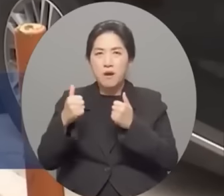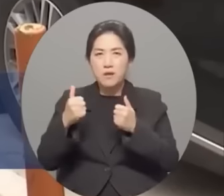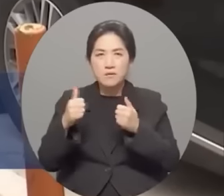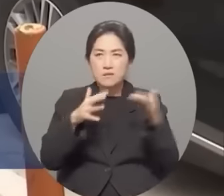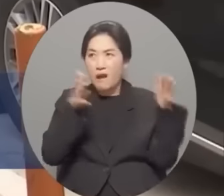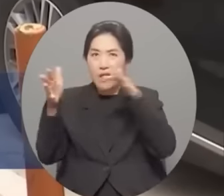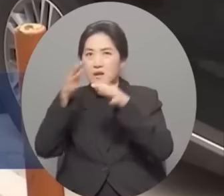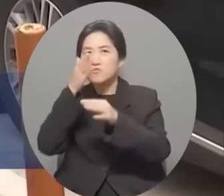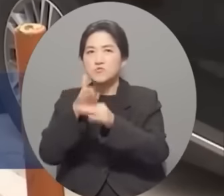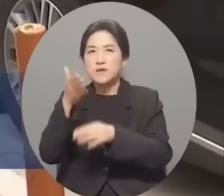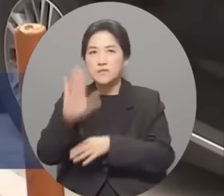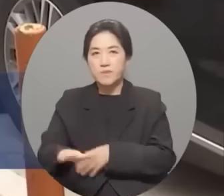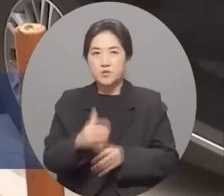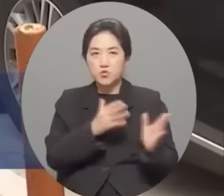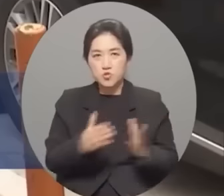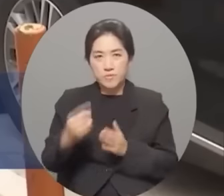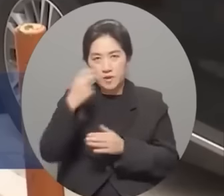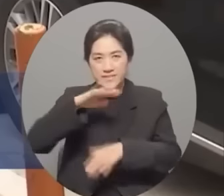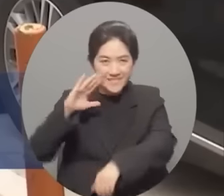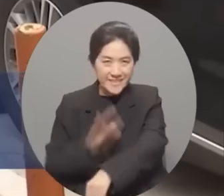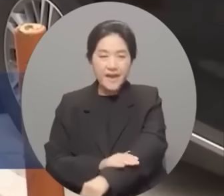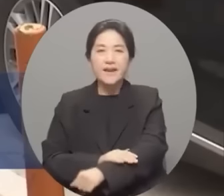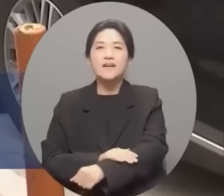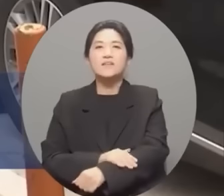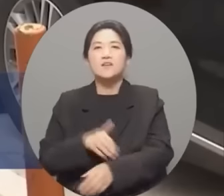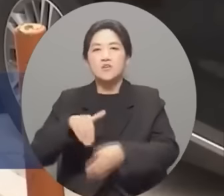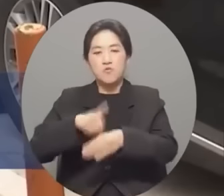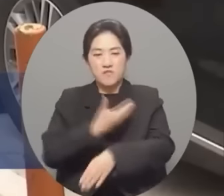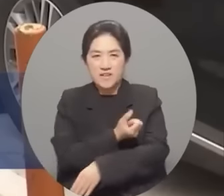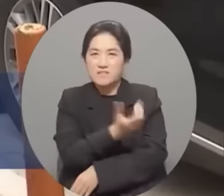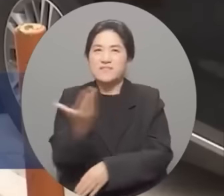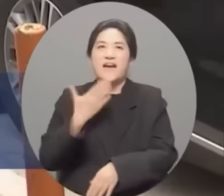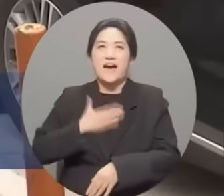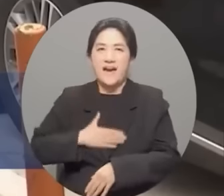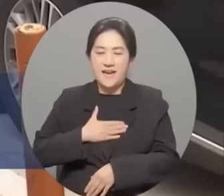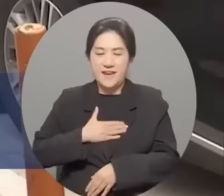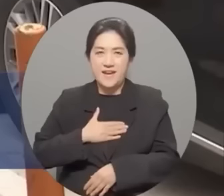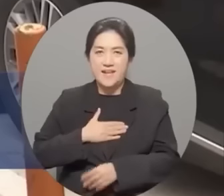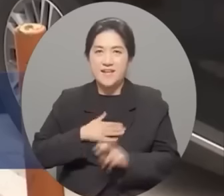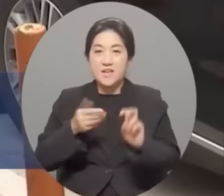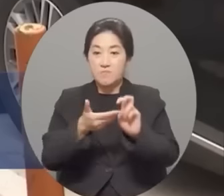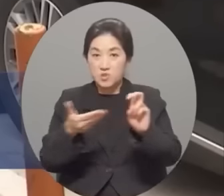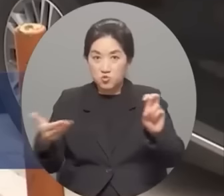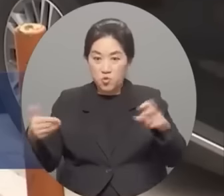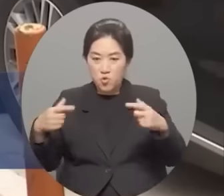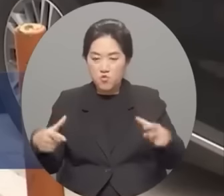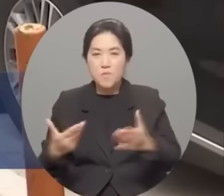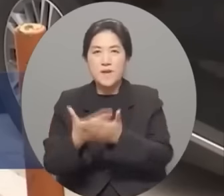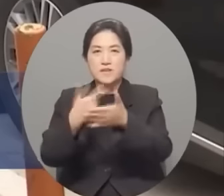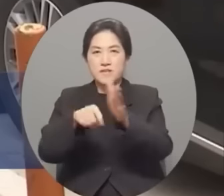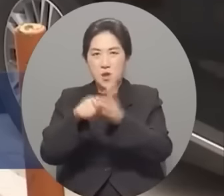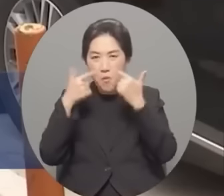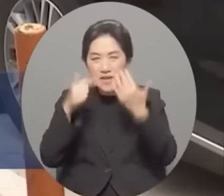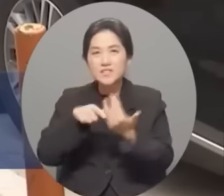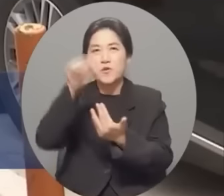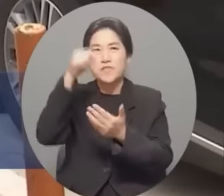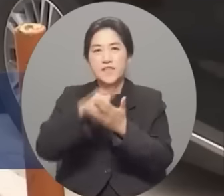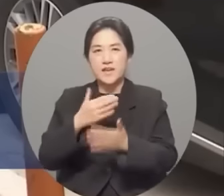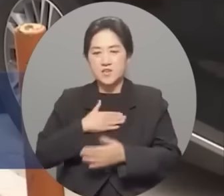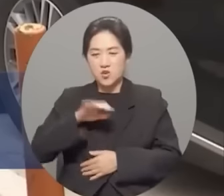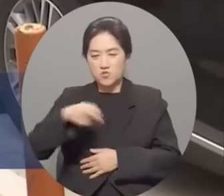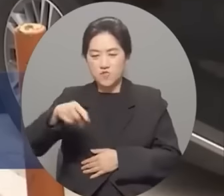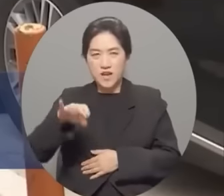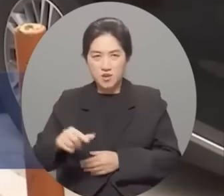준비되고 검증된 일꾼인 잘 알고 계십니다 미국의 발전을 위한 가장 확실한 선택 윤상일